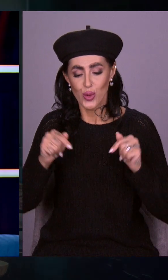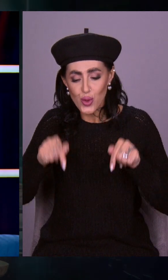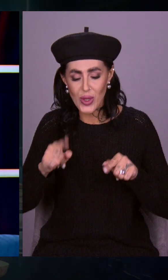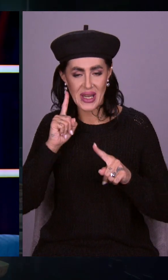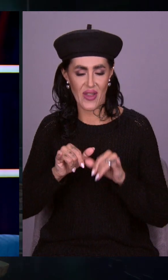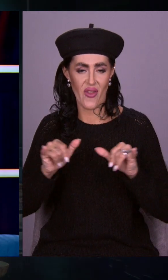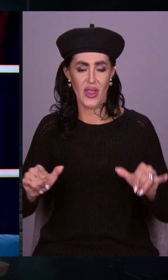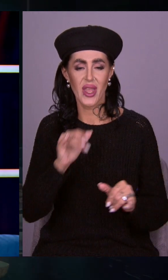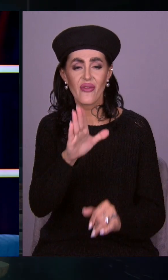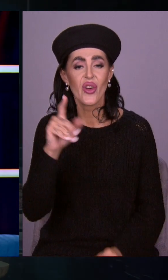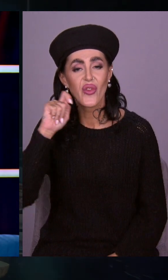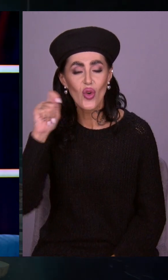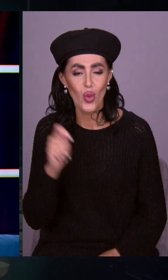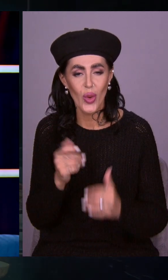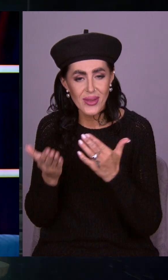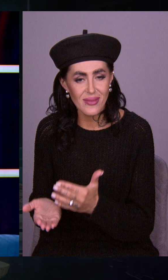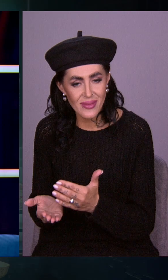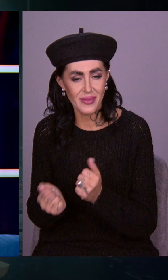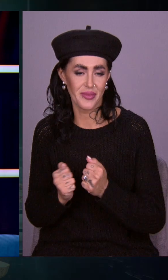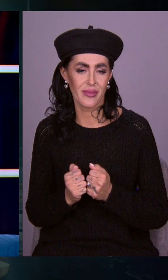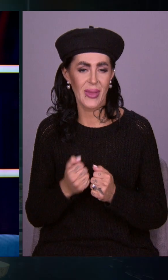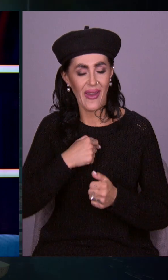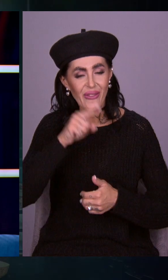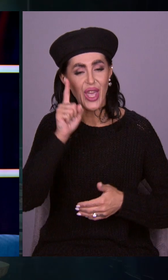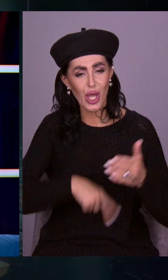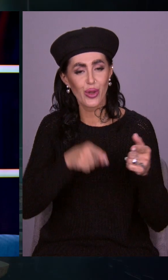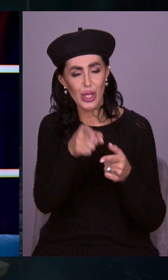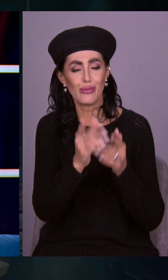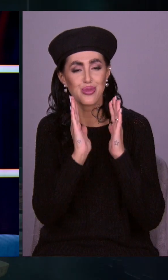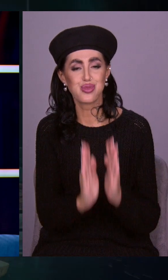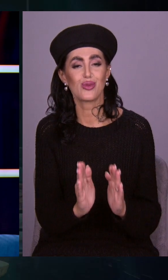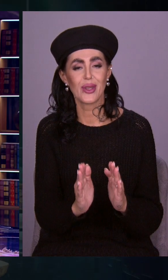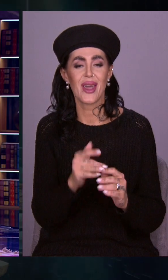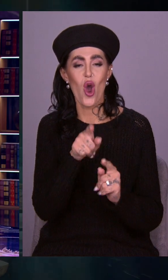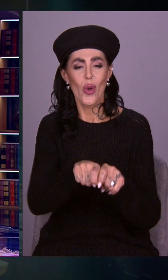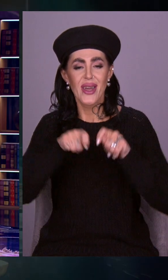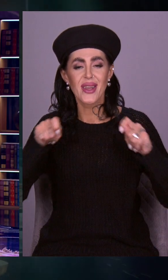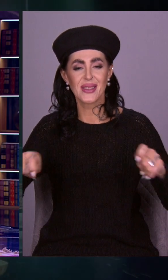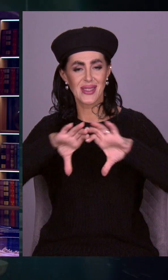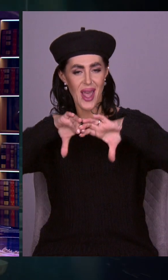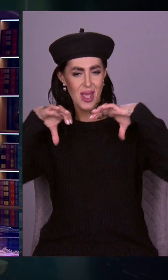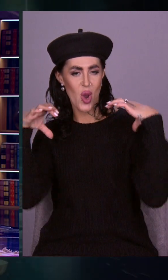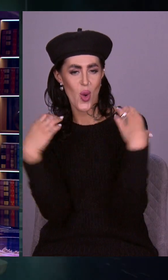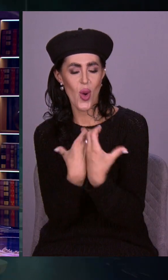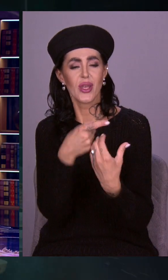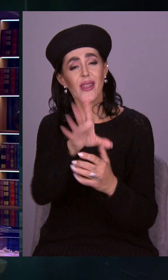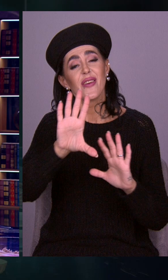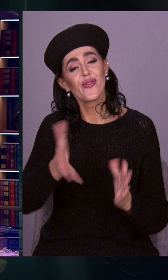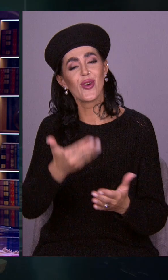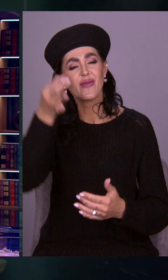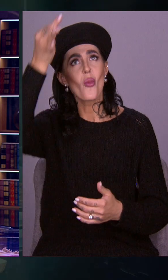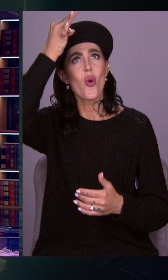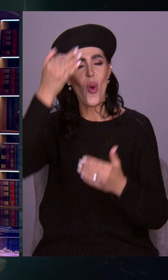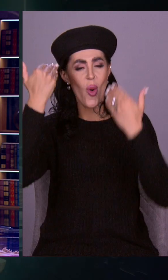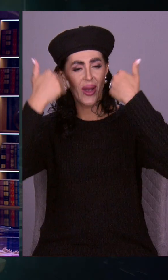ти нарешті збереш стадіон, ти будеш казати, колись у тихому вечорі я промовила це, так. І це стало реальністю, тому що, ну,